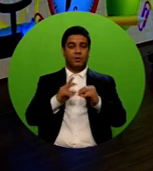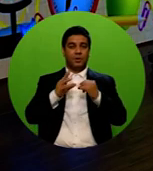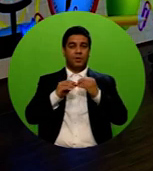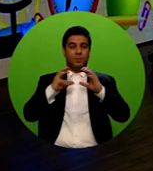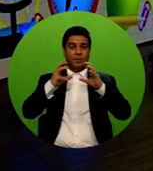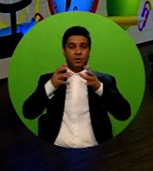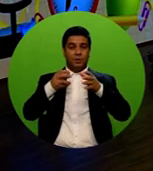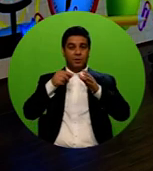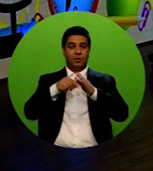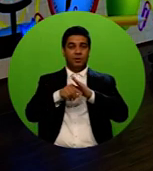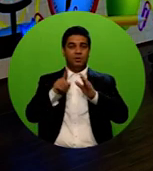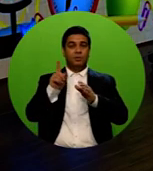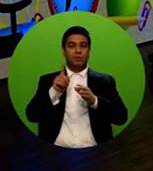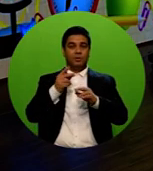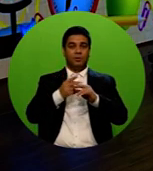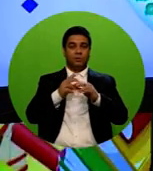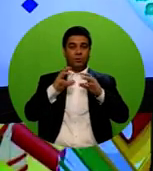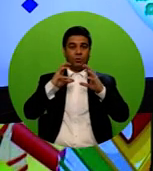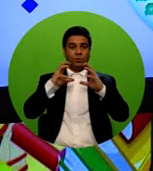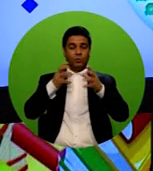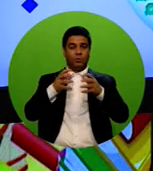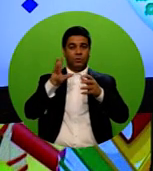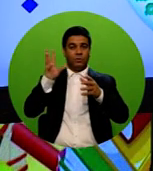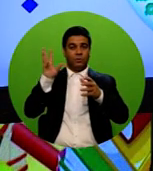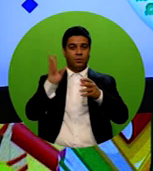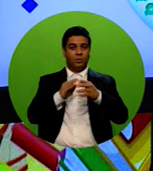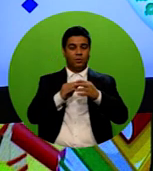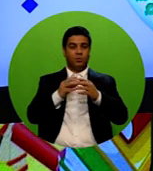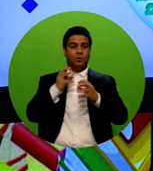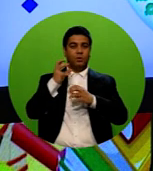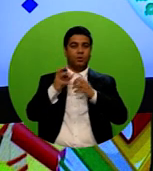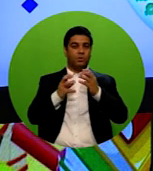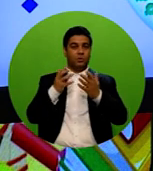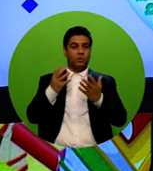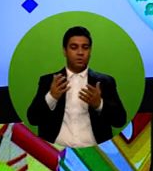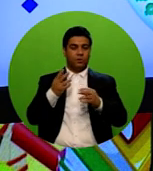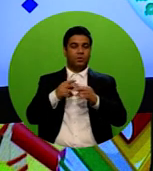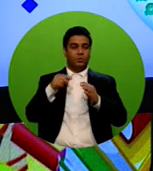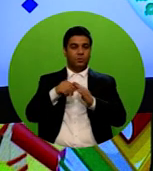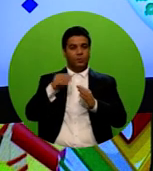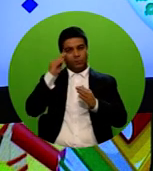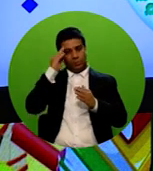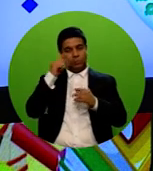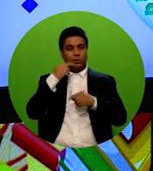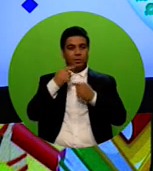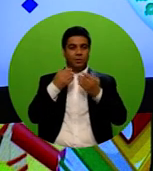sharining belgisi, demak, dunyo miqyosida, xalqaro miqyosda degan ma'noni